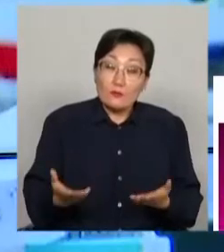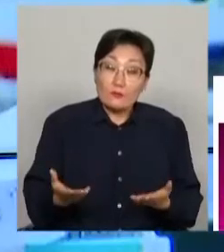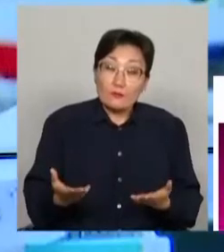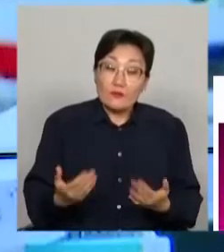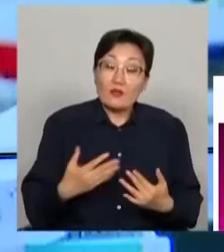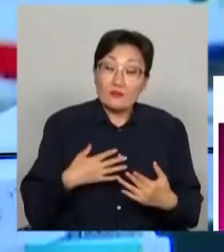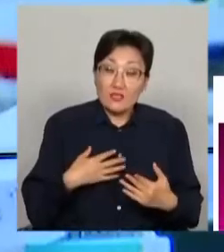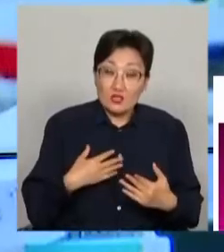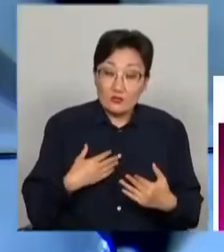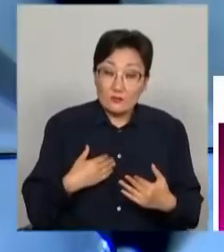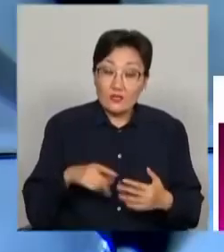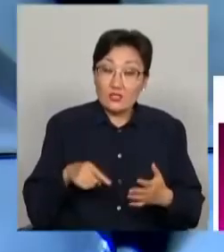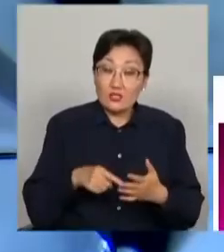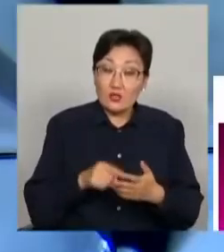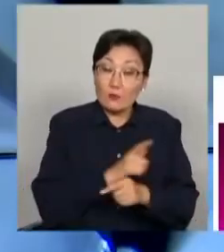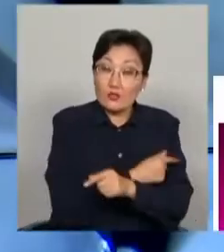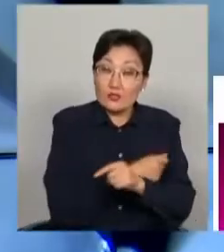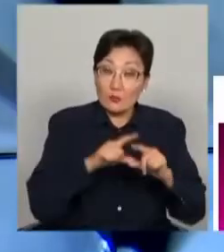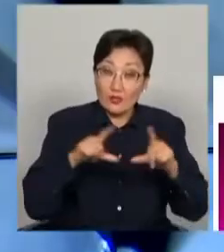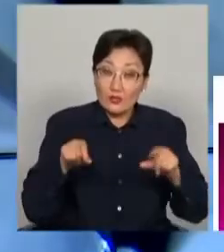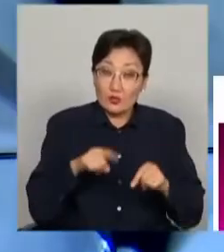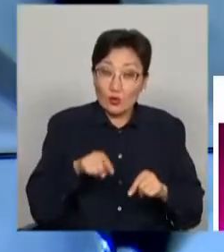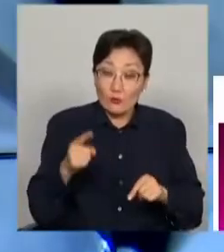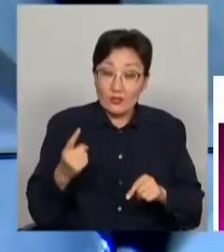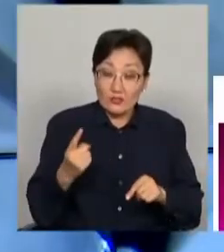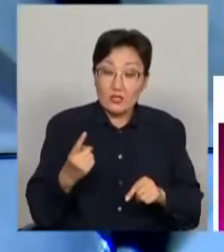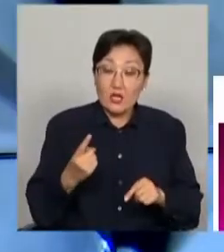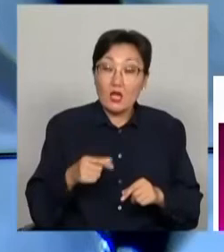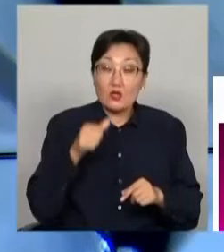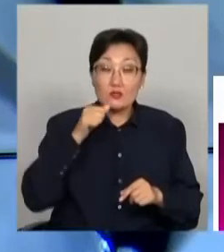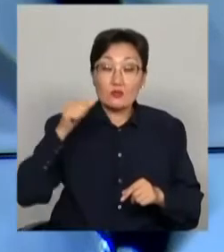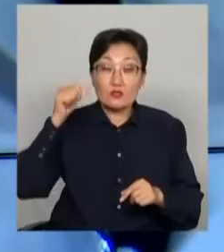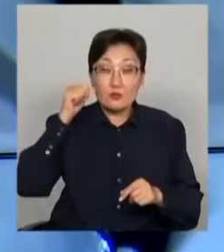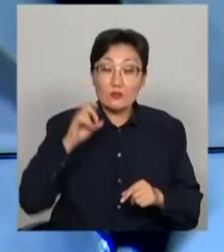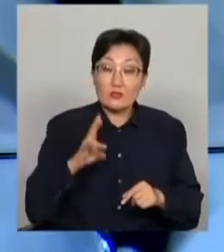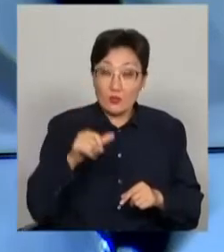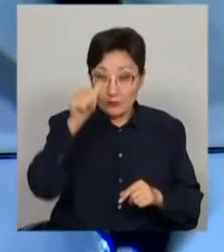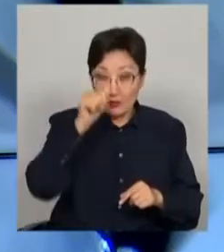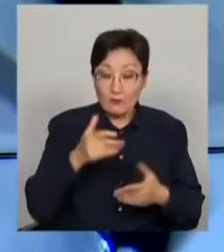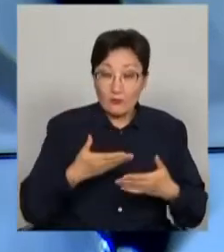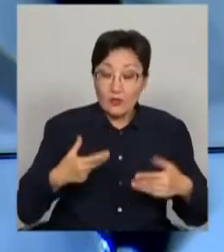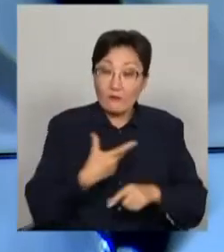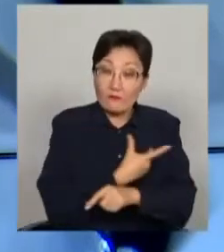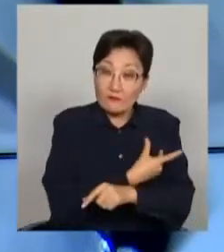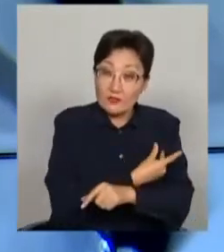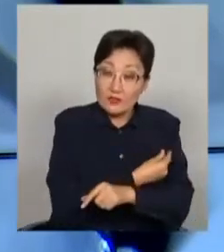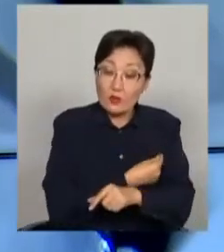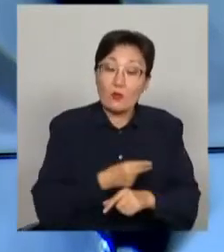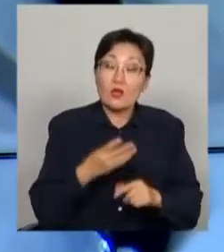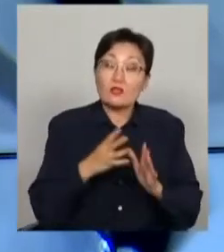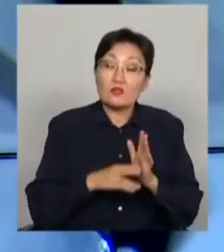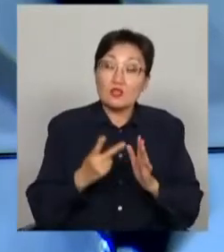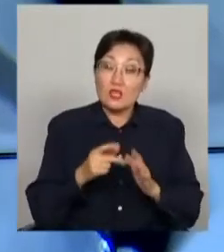В нашей городской поликлинике номер 1 с прошлого года, с ноября месяца, мы вакцинировали 93